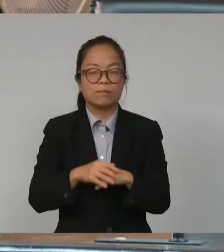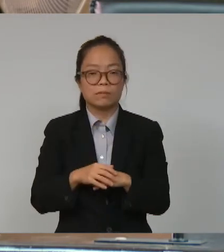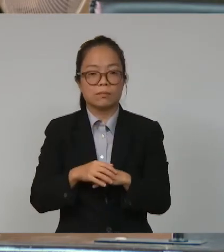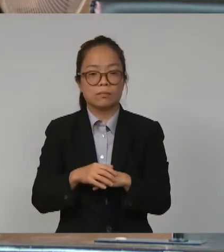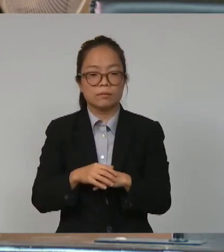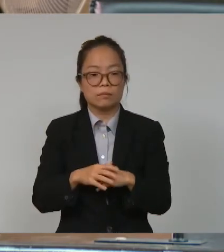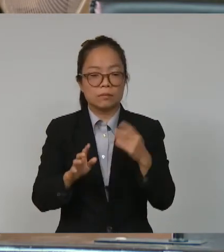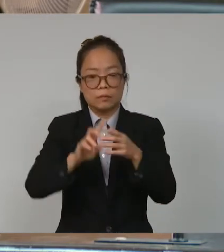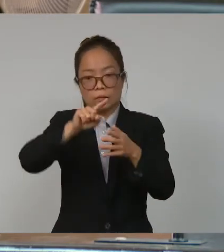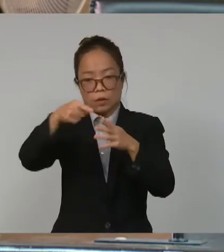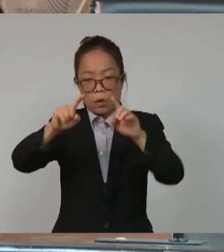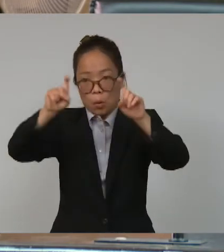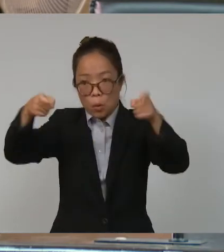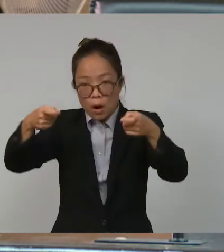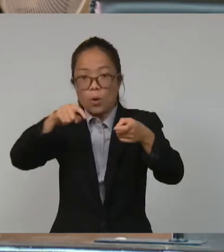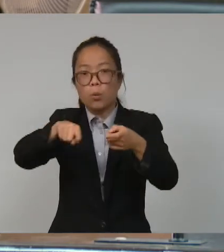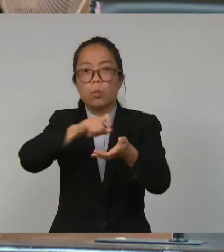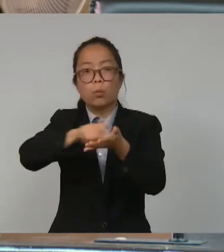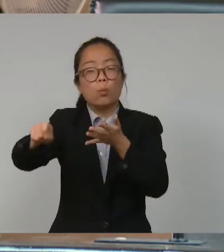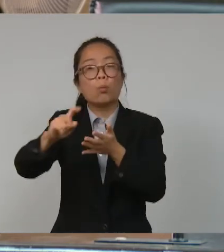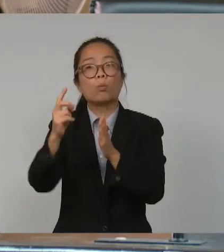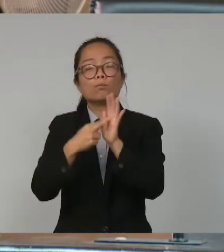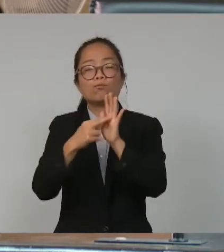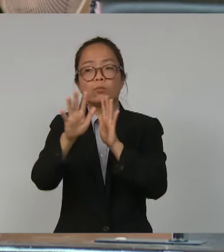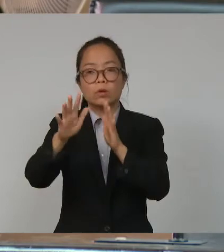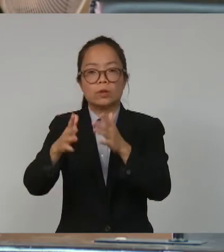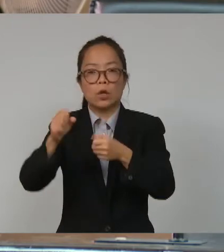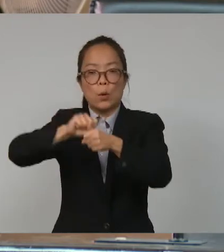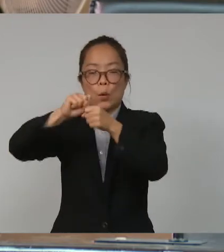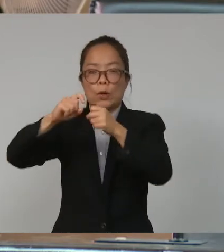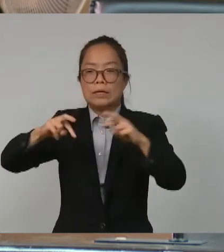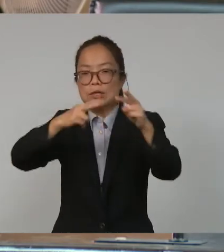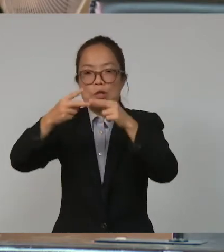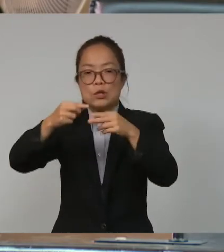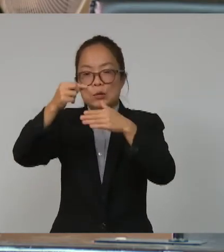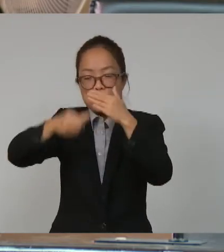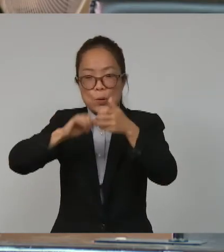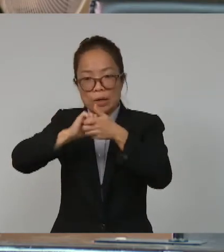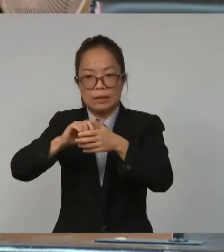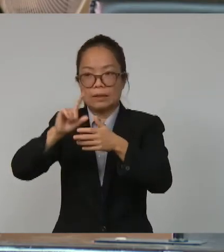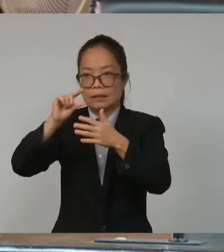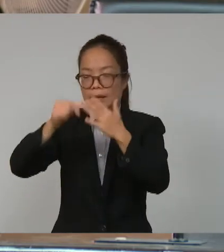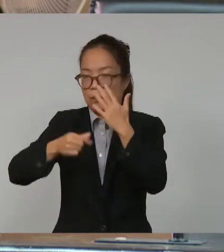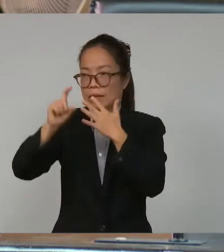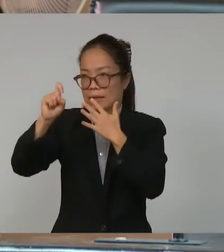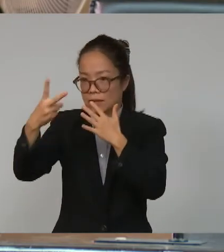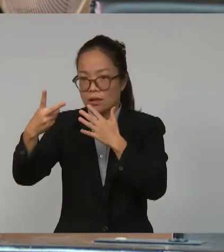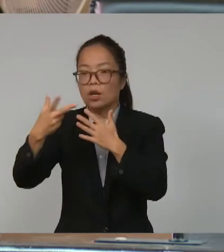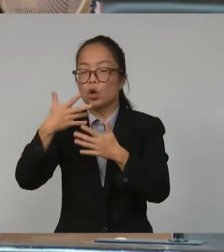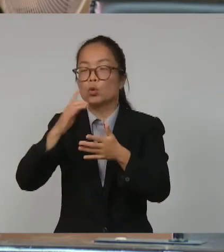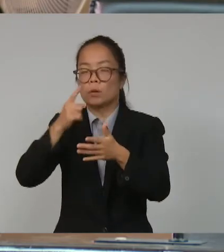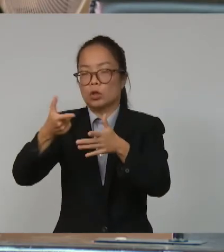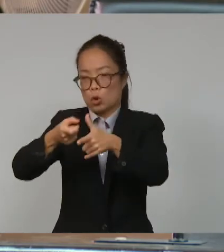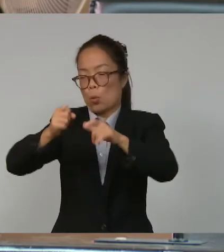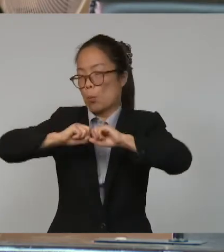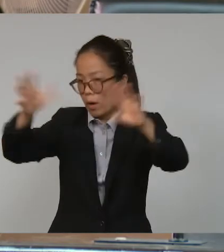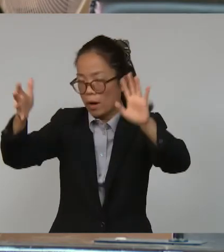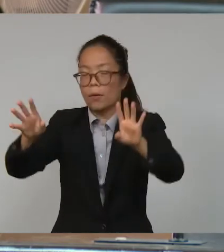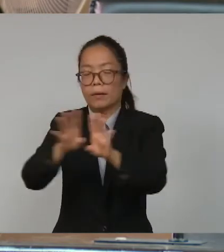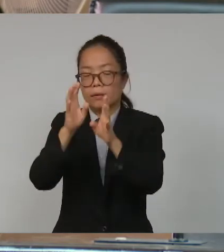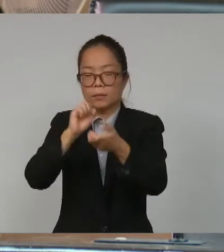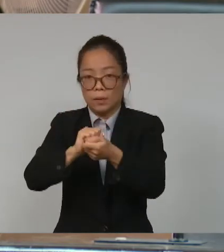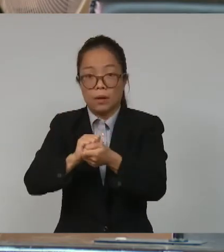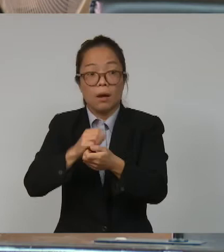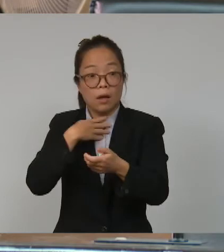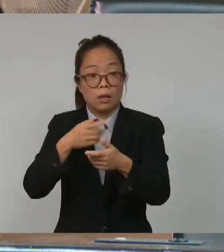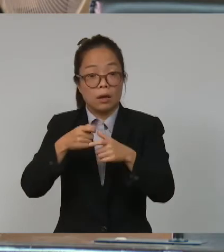括弧二这边说了，因为在征修条文12条呢，它有要先公告半年，然后结束之后